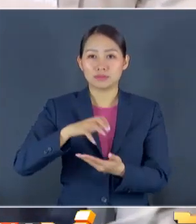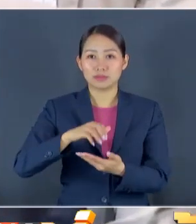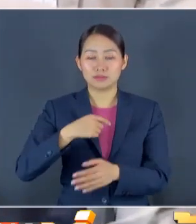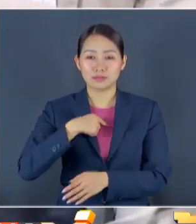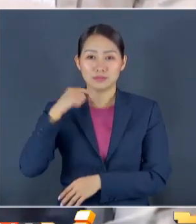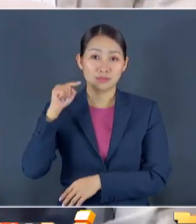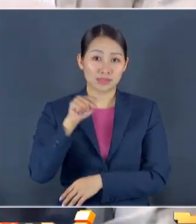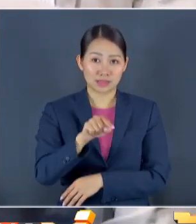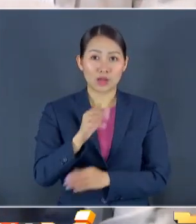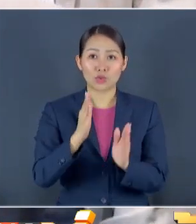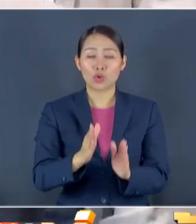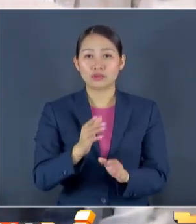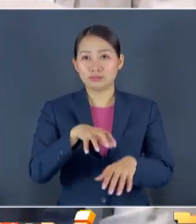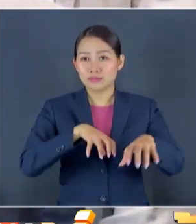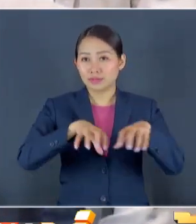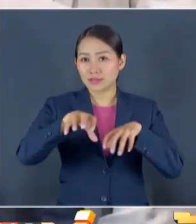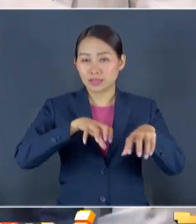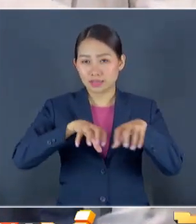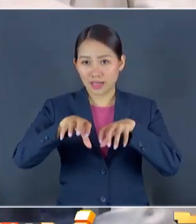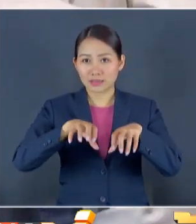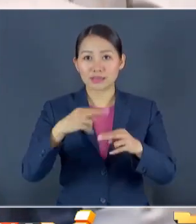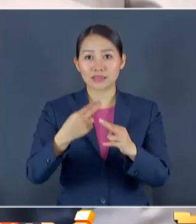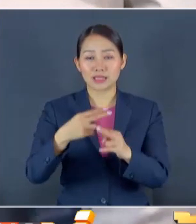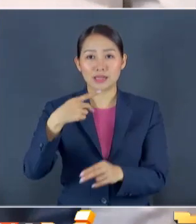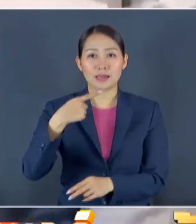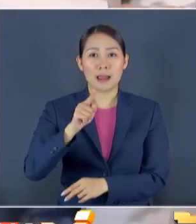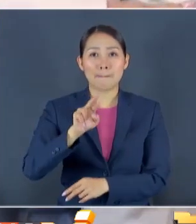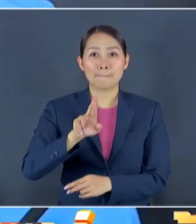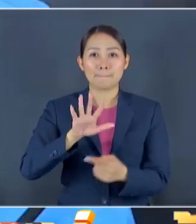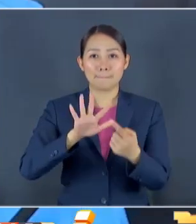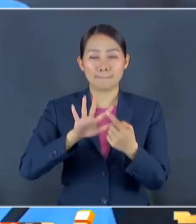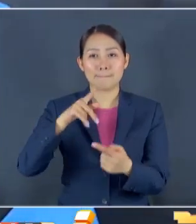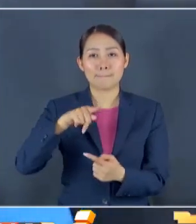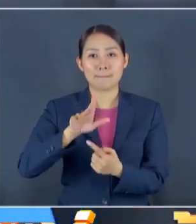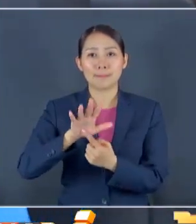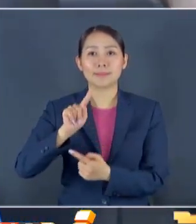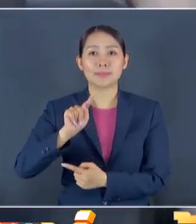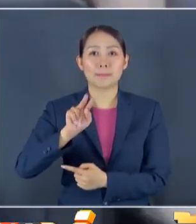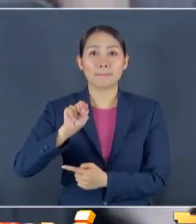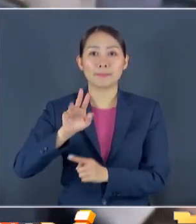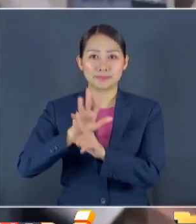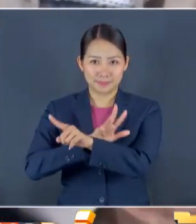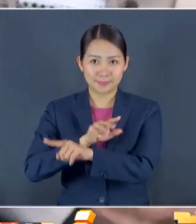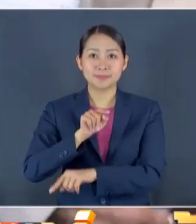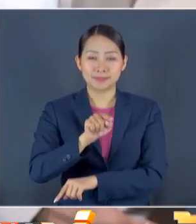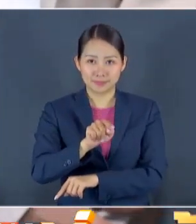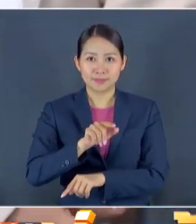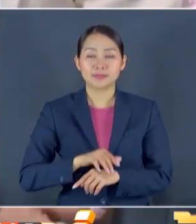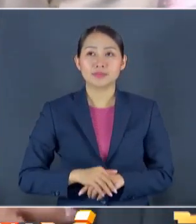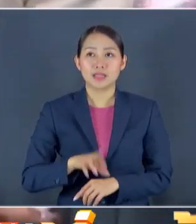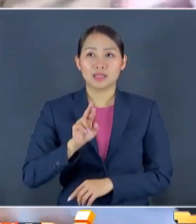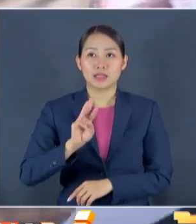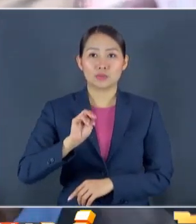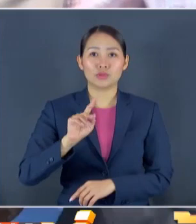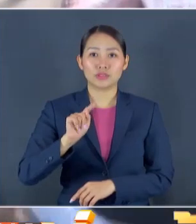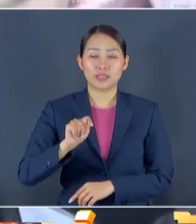านะที่คุณประภัทรเนี่ยกำกับดูแลรับผิดชอบกรมปศุสัตว์นะคะซึ่งท่านก็เป็นรัฐมนตรีช่วยกระทรวงเกษตรนั่นแหละแต่ช่ว